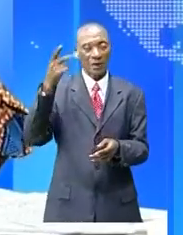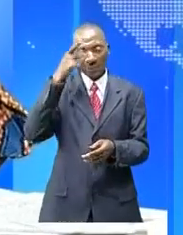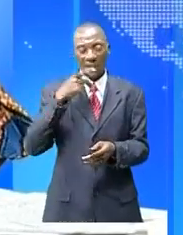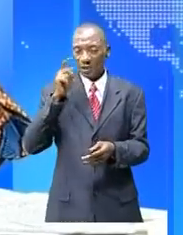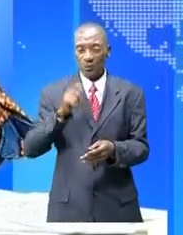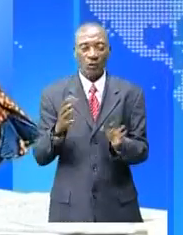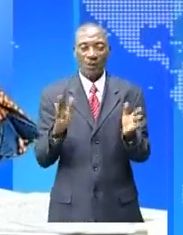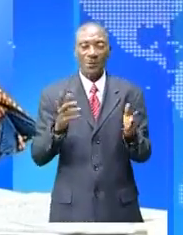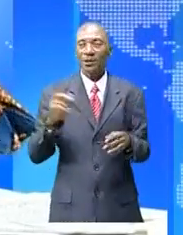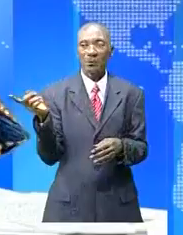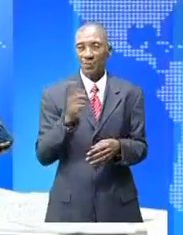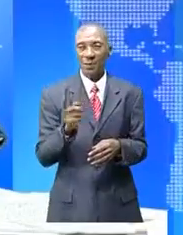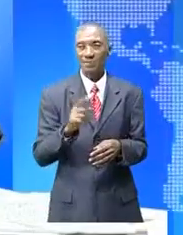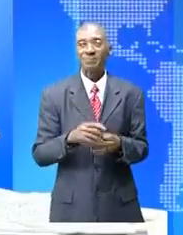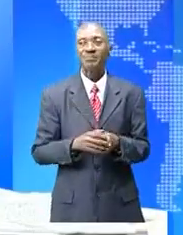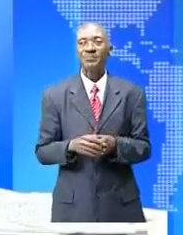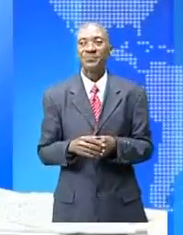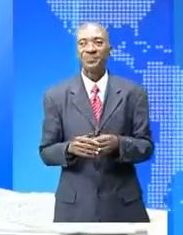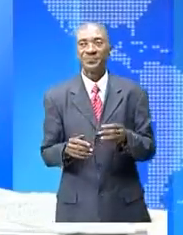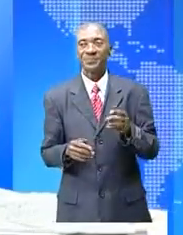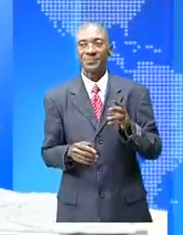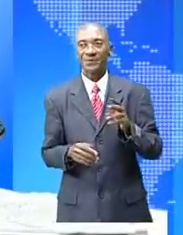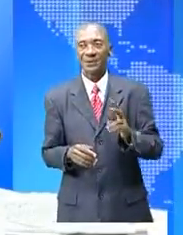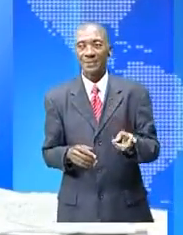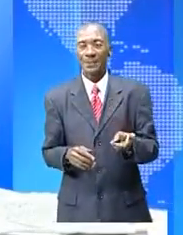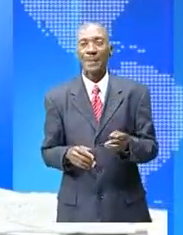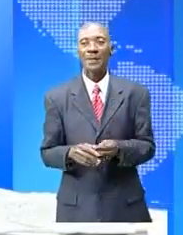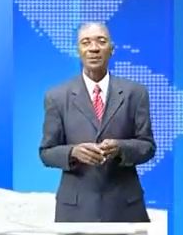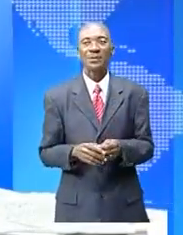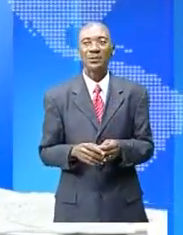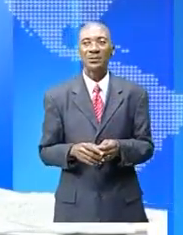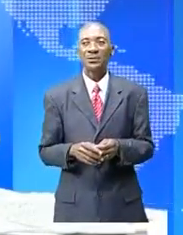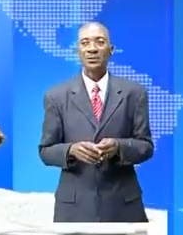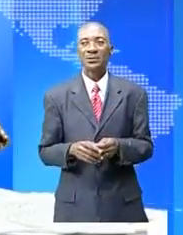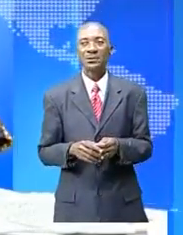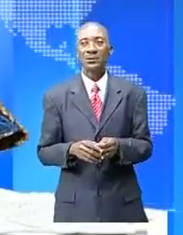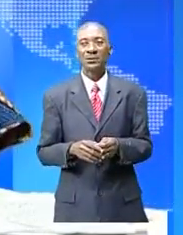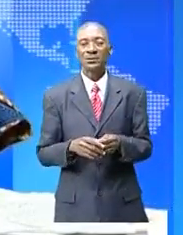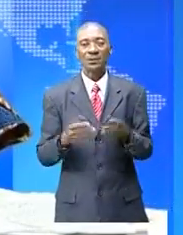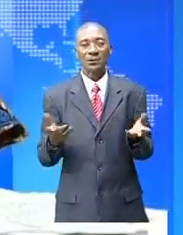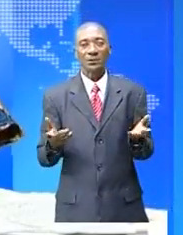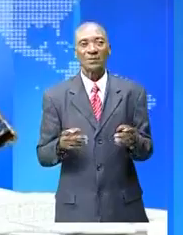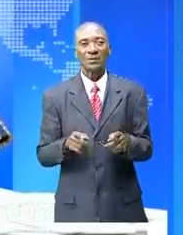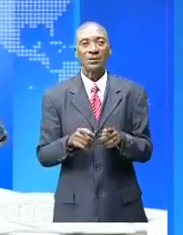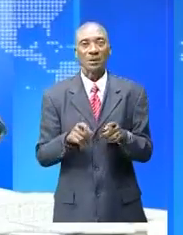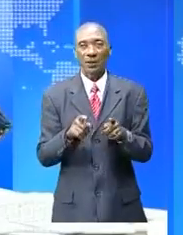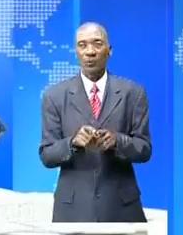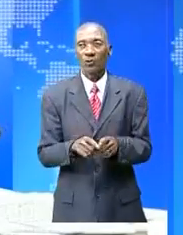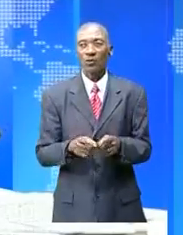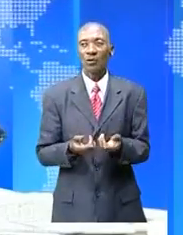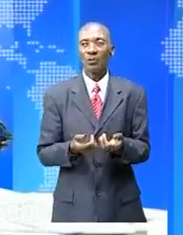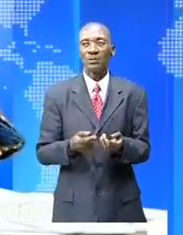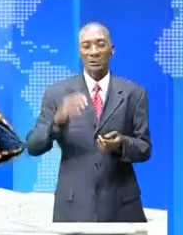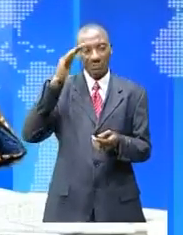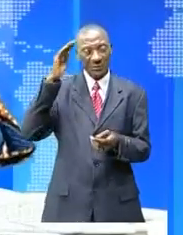par l'équipe des ripostes. L'avenir Masikita et ses alentours en voie de disparition, si rien n'est fait,